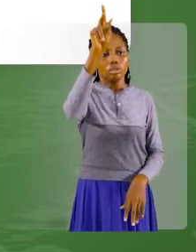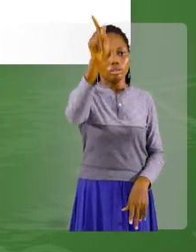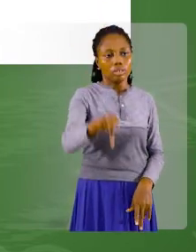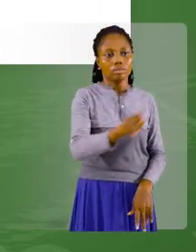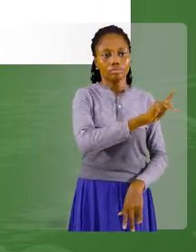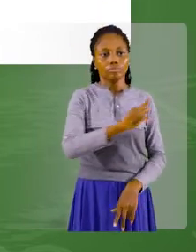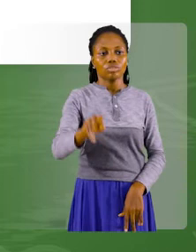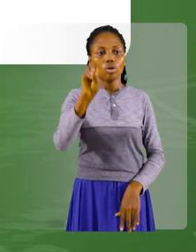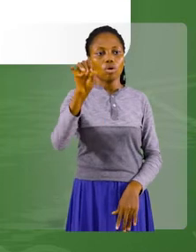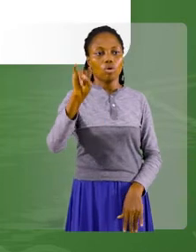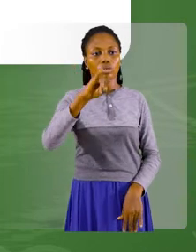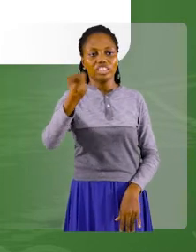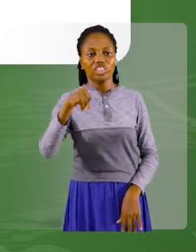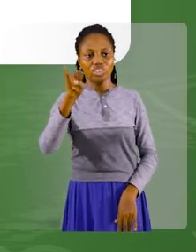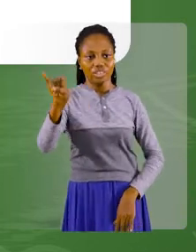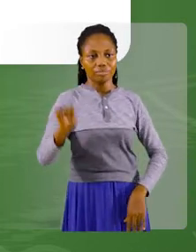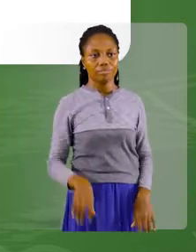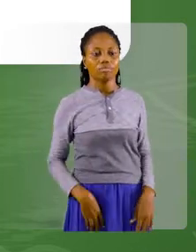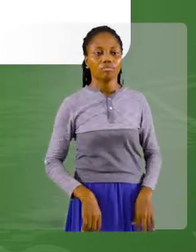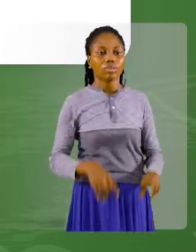orthonommé OIJ.